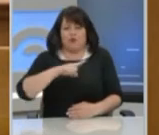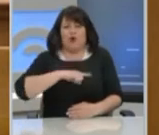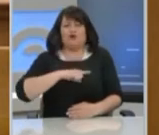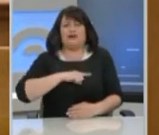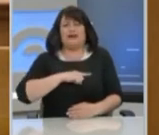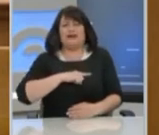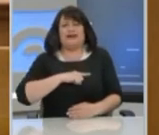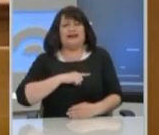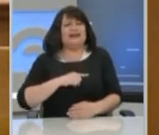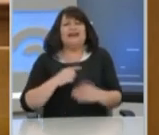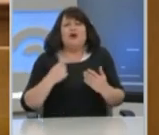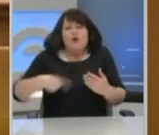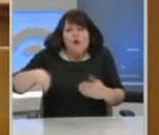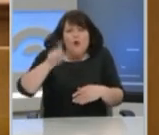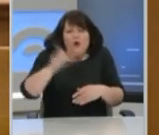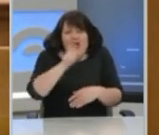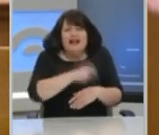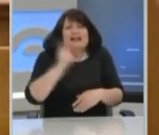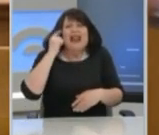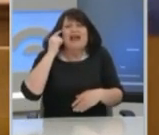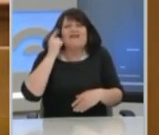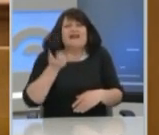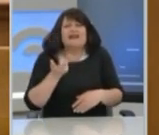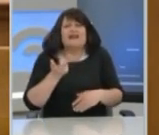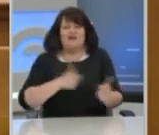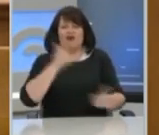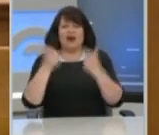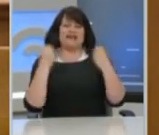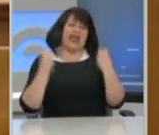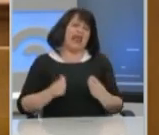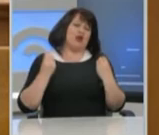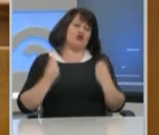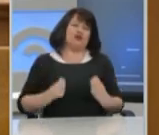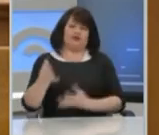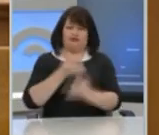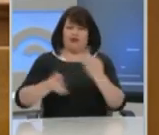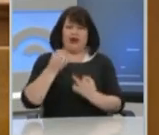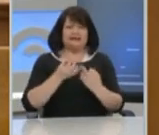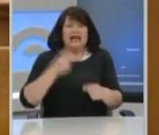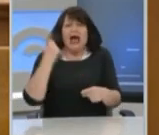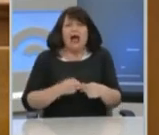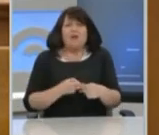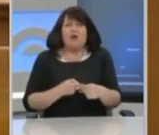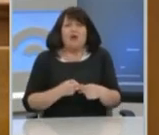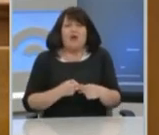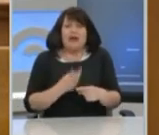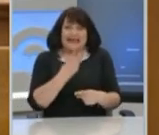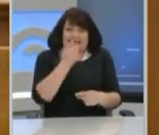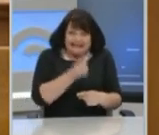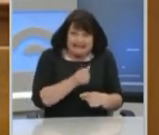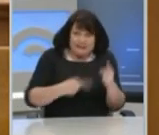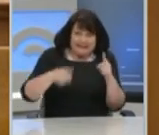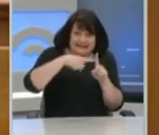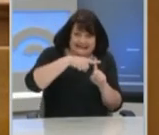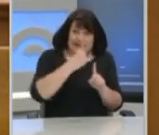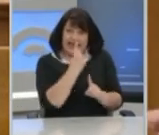παρακολουθεί. Γιατί λοιπόν, γιατί εσείς που από κάτω φωνάζετε έλεος, γιατί εσείς? Αυτό το πολύ απλό. 3,5 συν 1